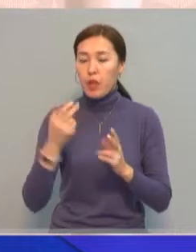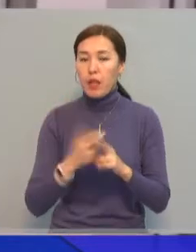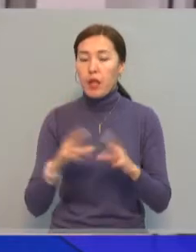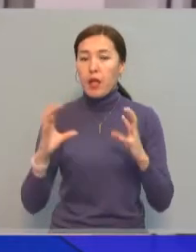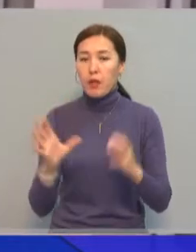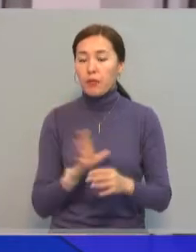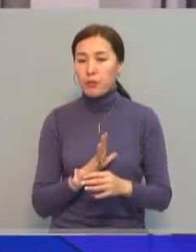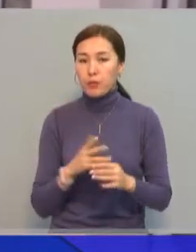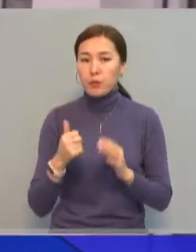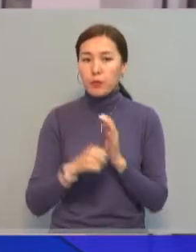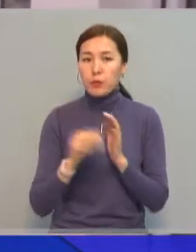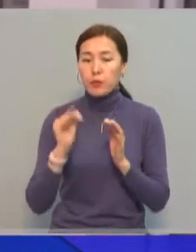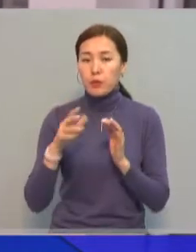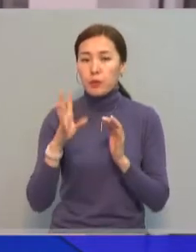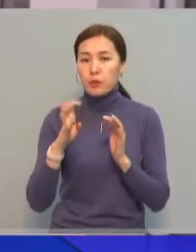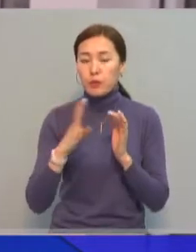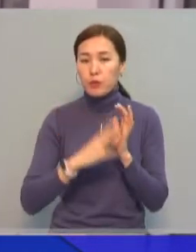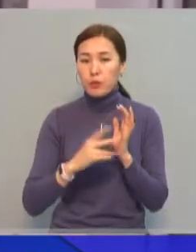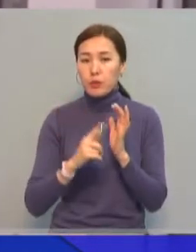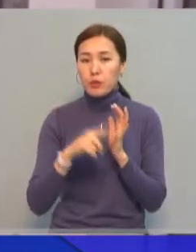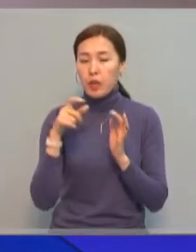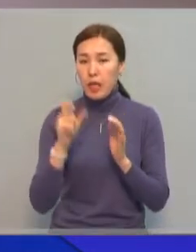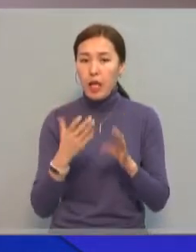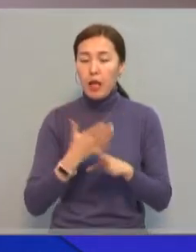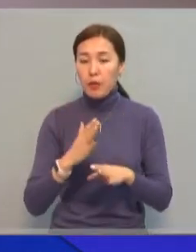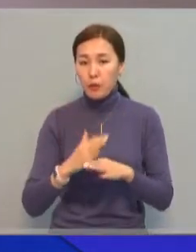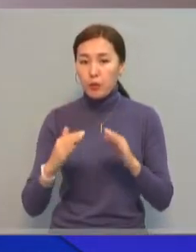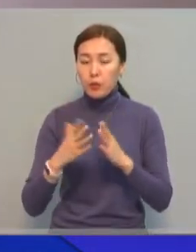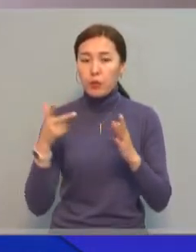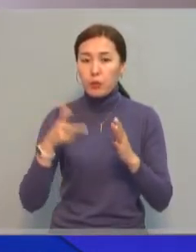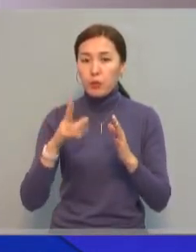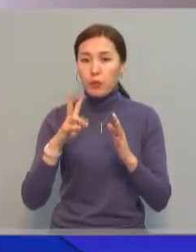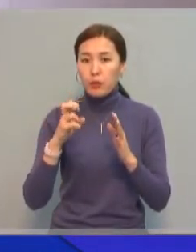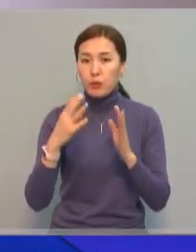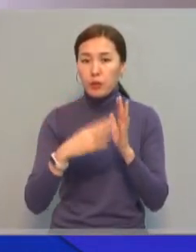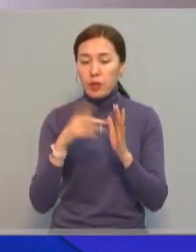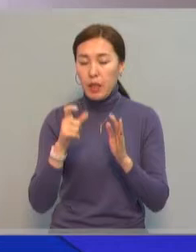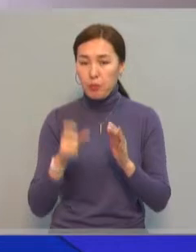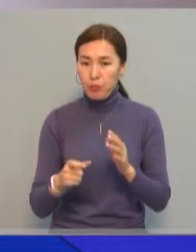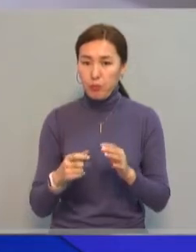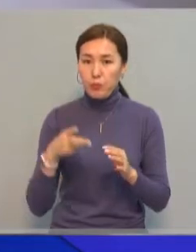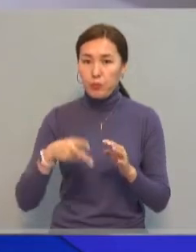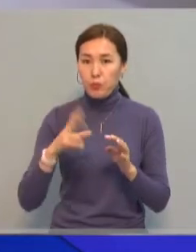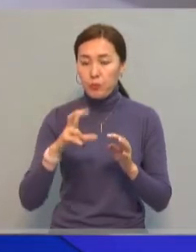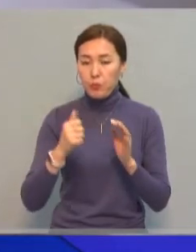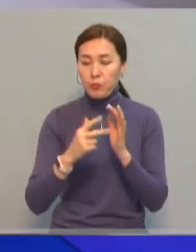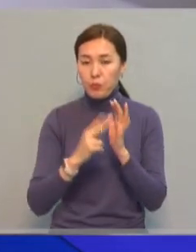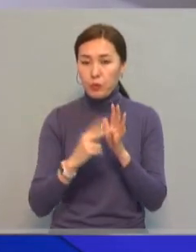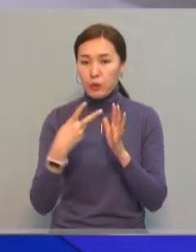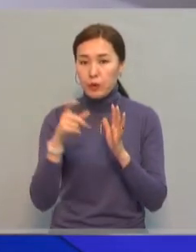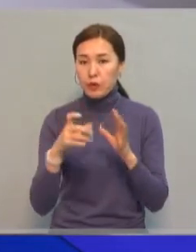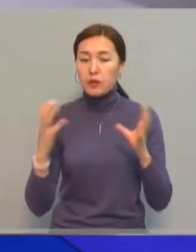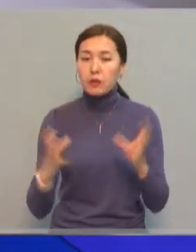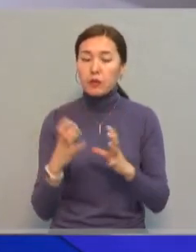жильем обеспечено 6497 человек. Кредитное жилье получили 3209 человек. 2384